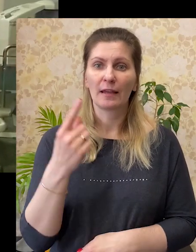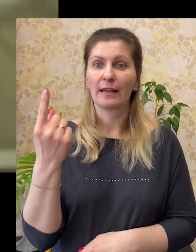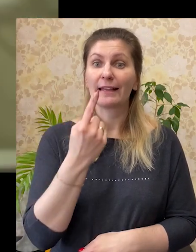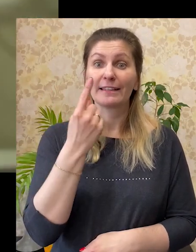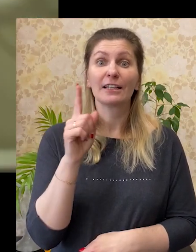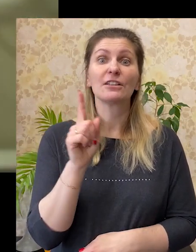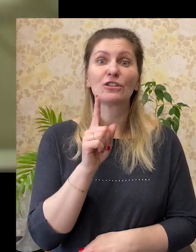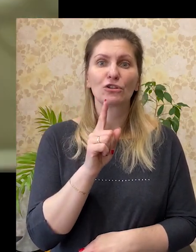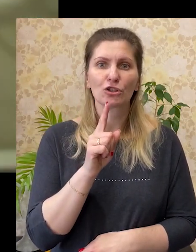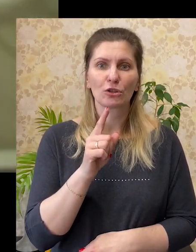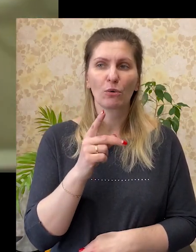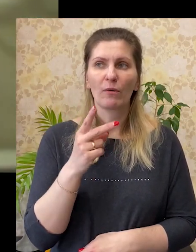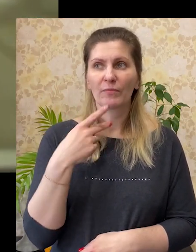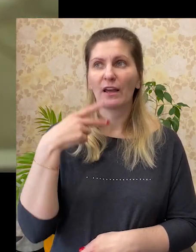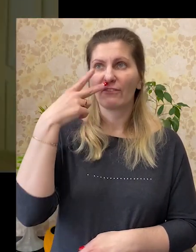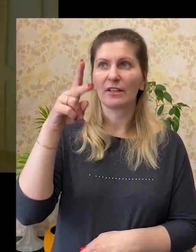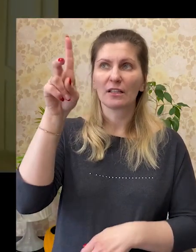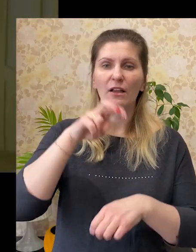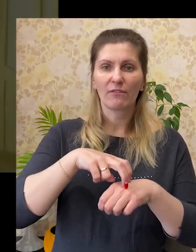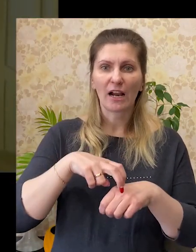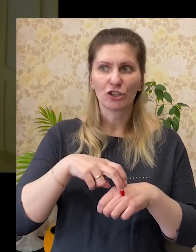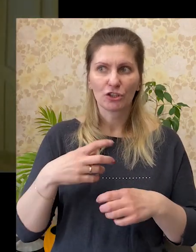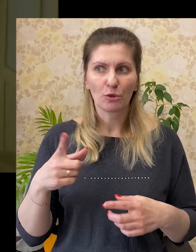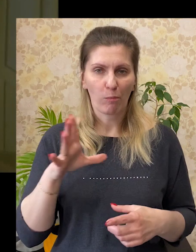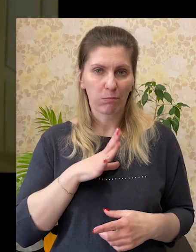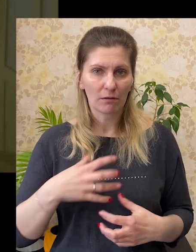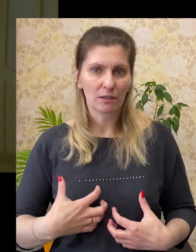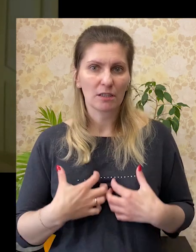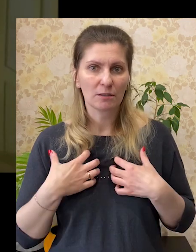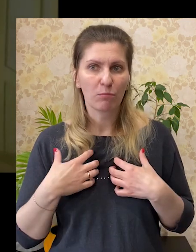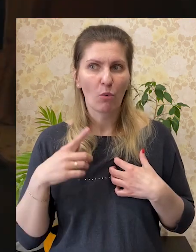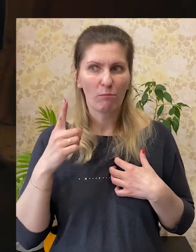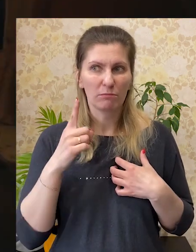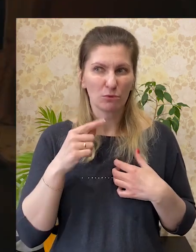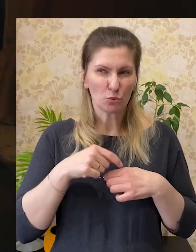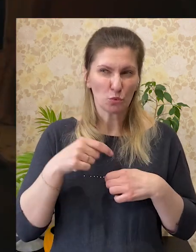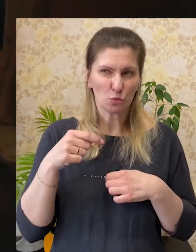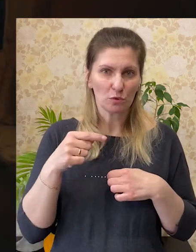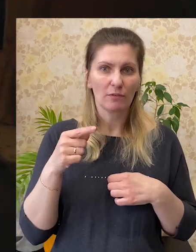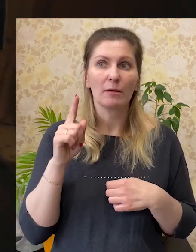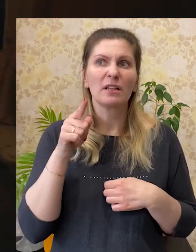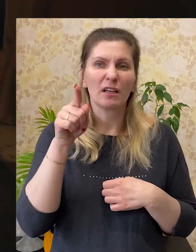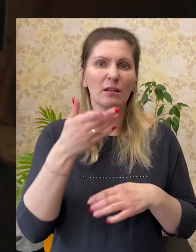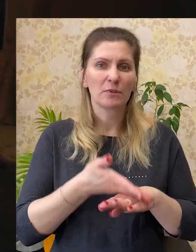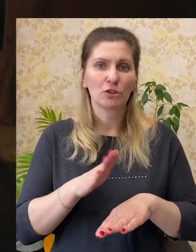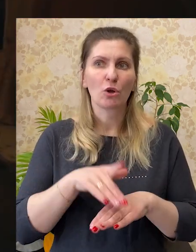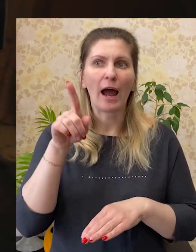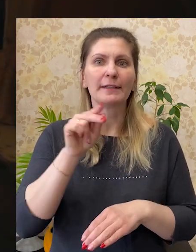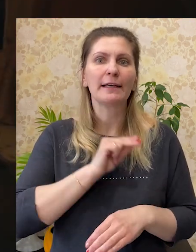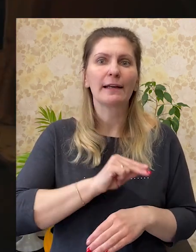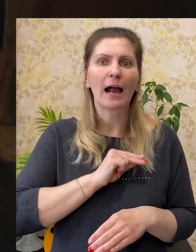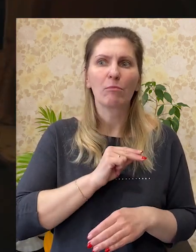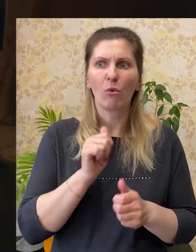Единственное, что, конечно, паника в глазах через химзащитные очки у врачей, она, конечно, немножко ощущалась. То есть, ну, им тяжело. Они работают